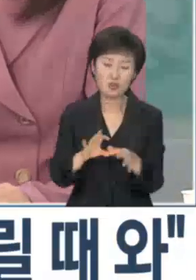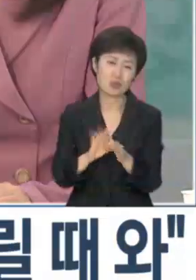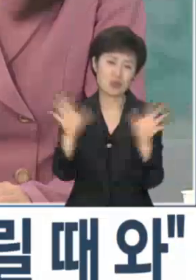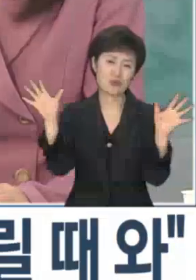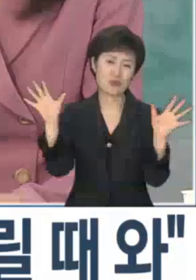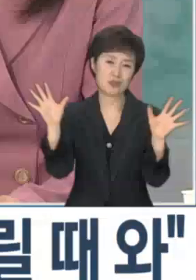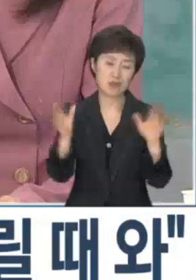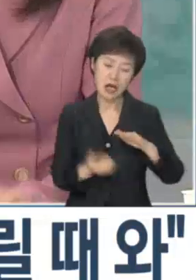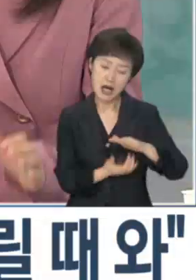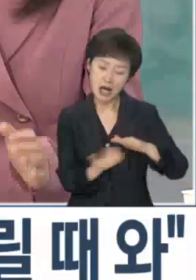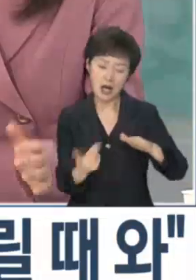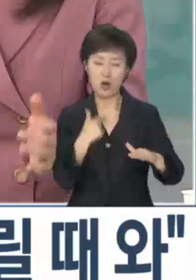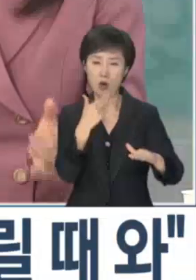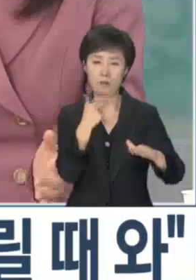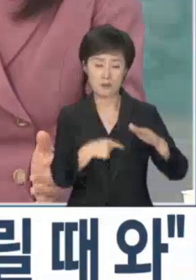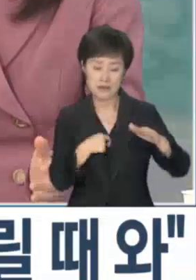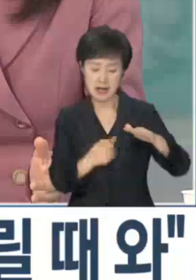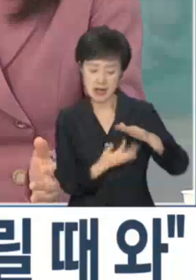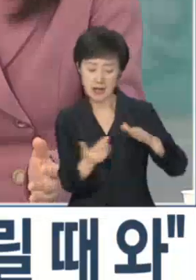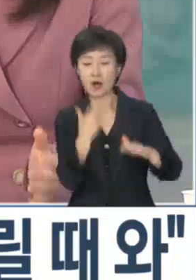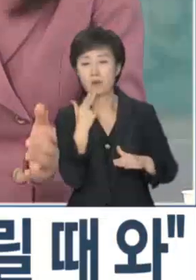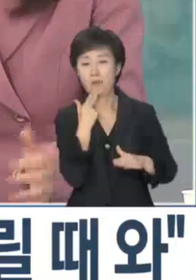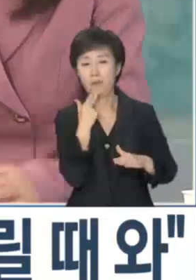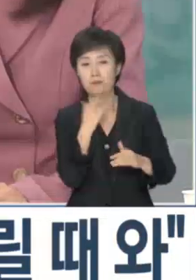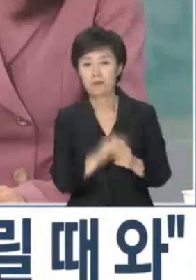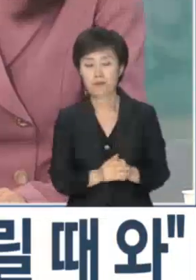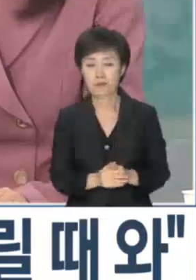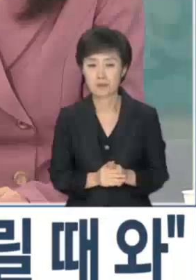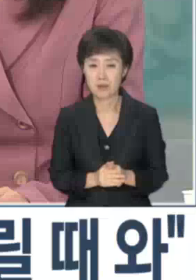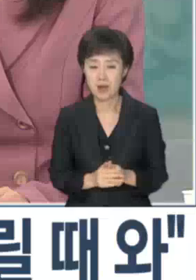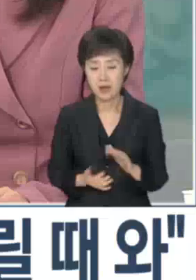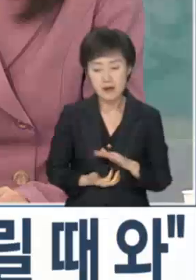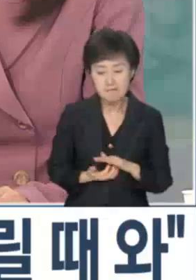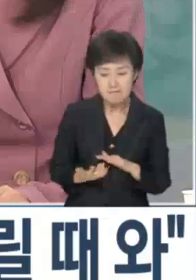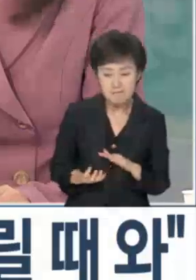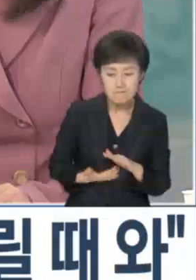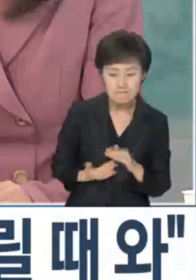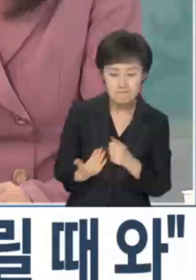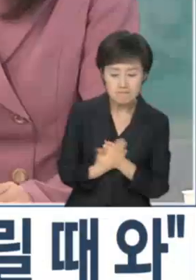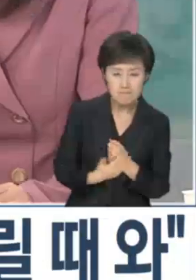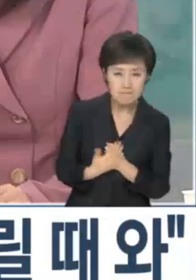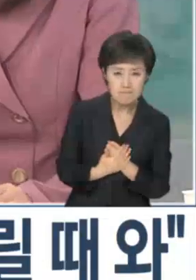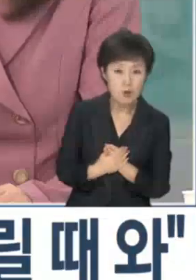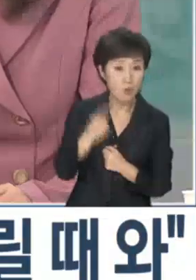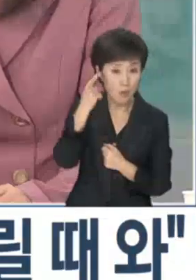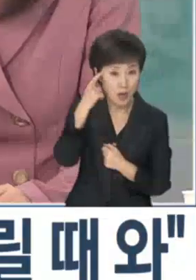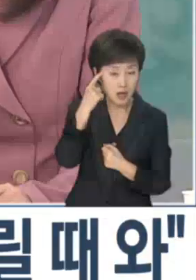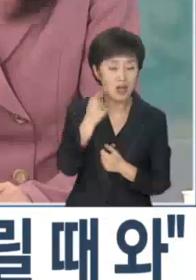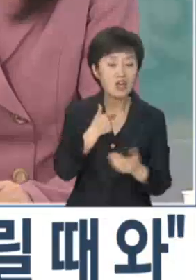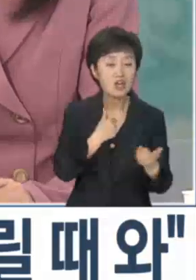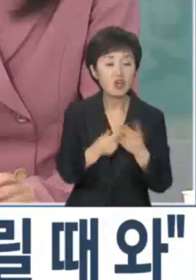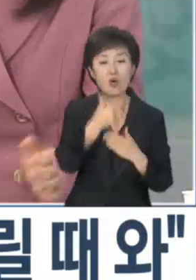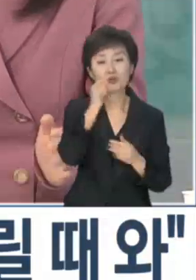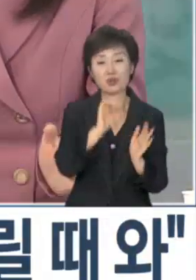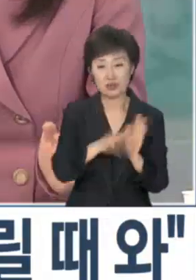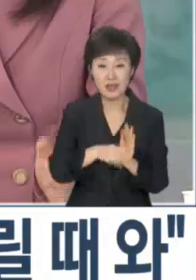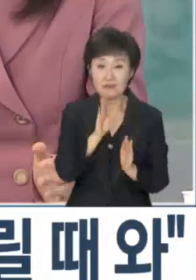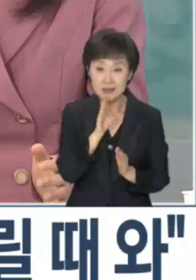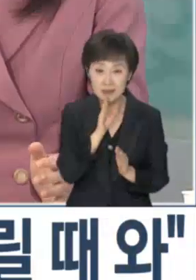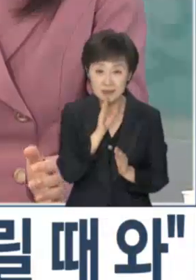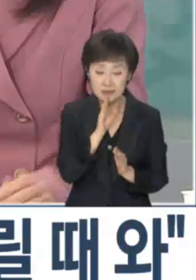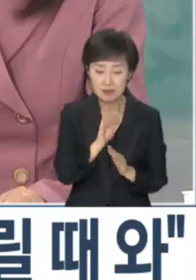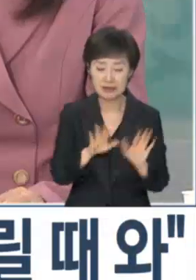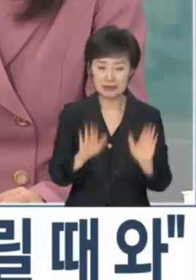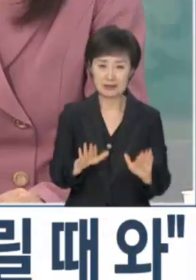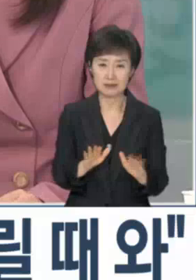하셨는데 글쎄요. 일단 많은 계산을 하게 되고 몸을 사리게 되는 것 자체가 경험 부족일 때 그런 경우가 많습니다. 그렇기 때문에 많은